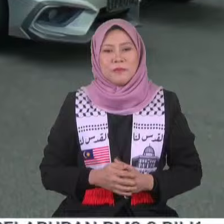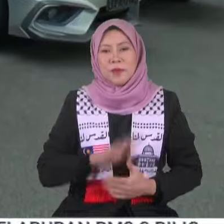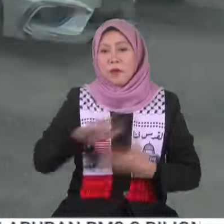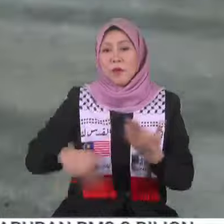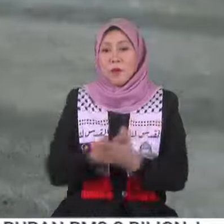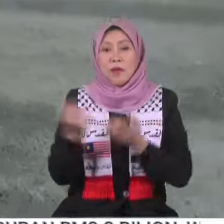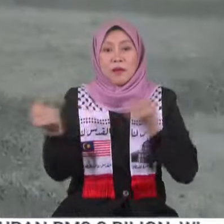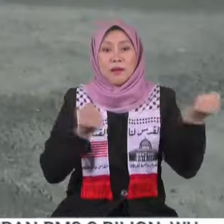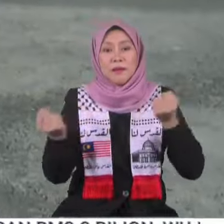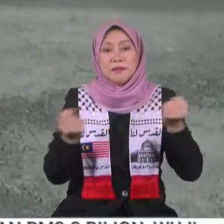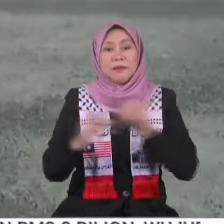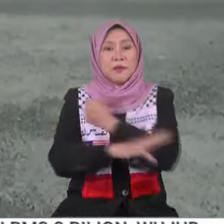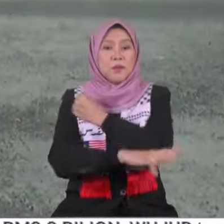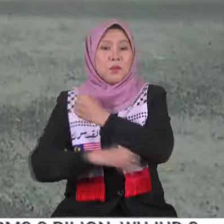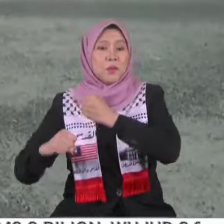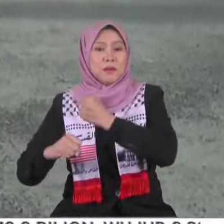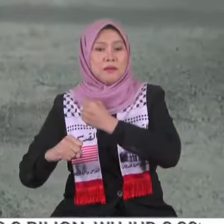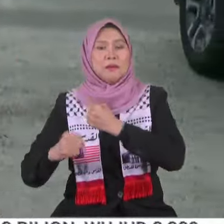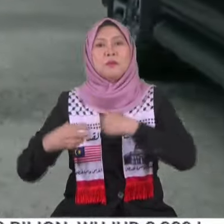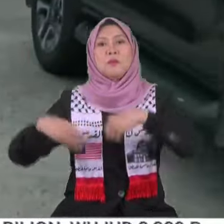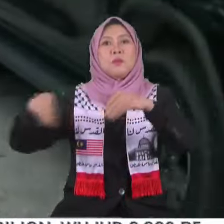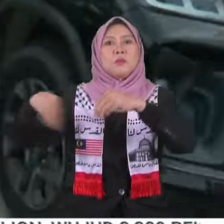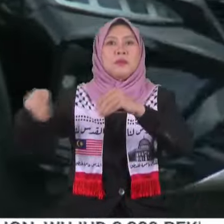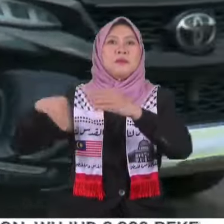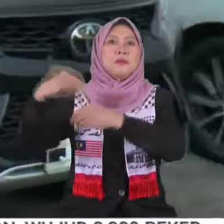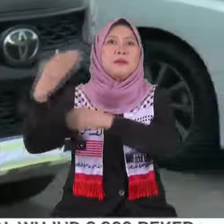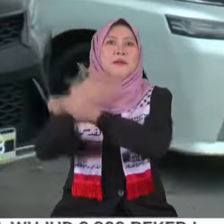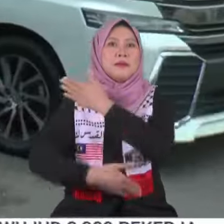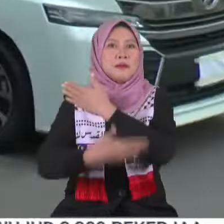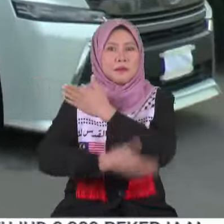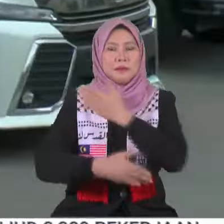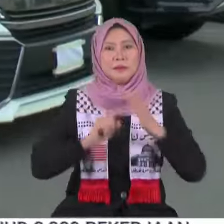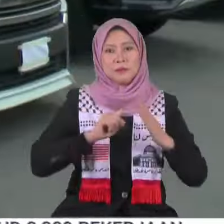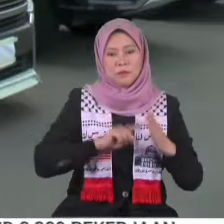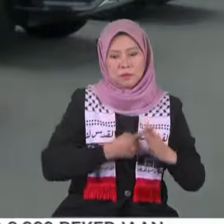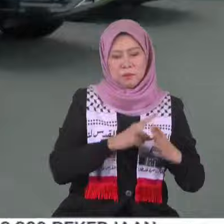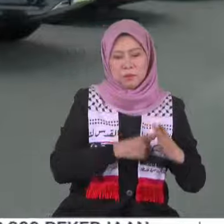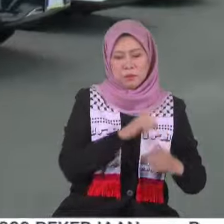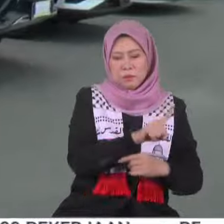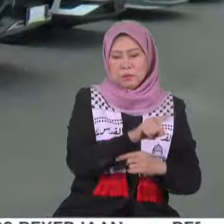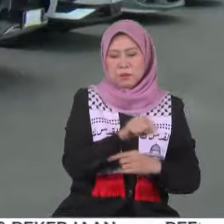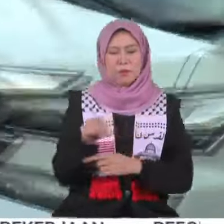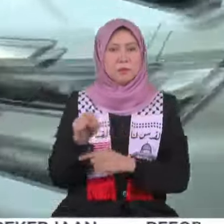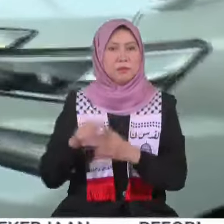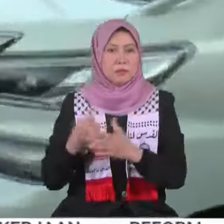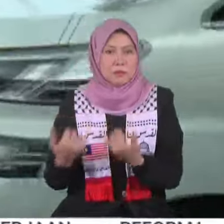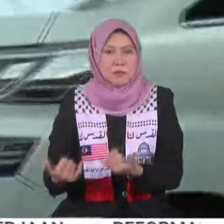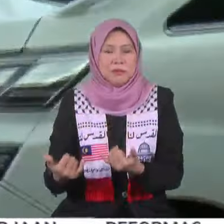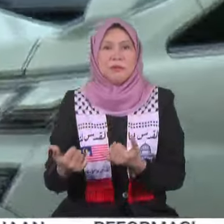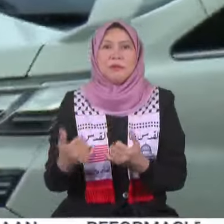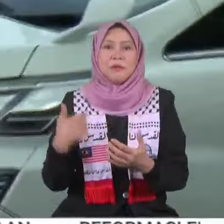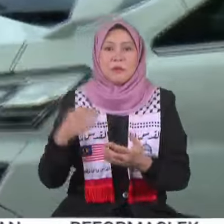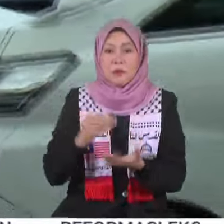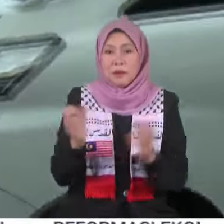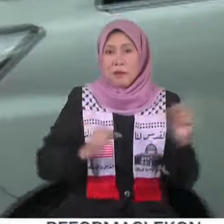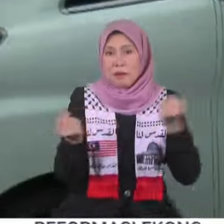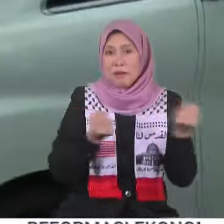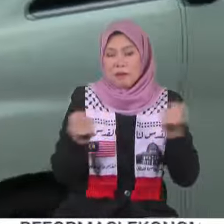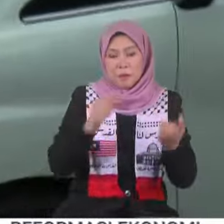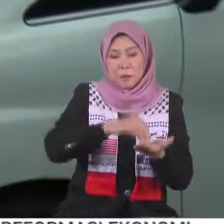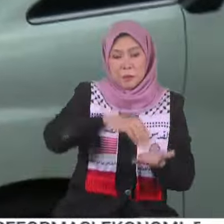Kesemua kenderaan yang dicuri dipercayai untuk dipasarkan ke luar negara. Sejak Januari hingga hari ini, 69 kenderaan mewah dan pacuan